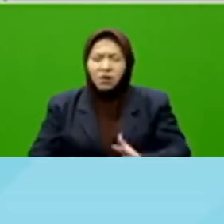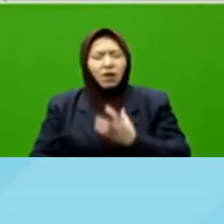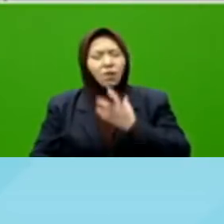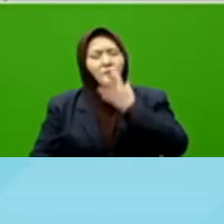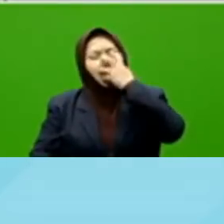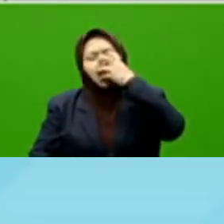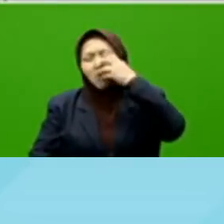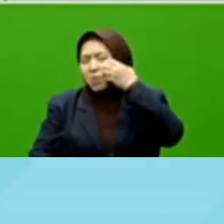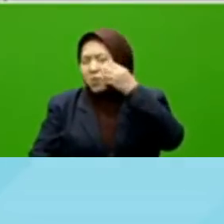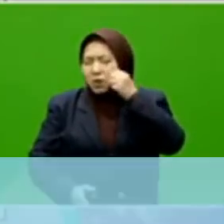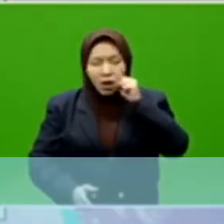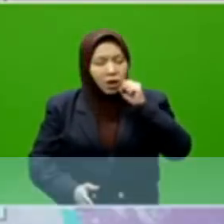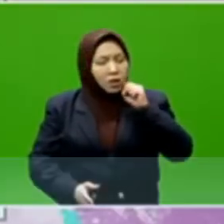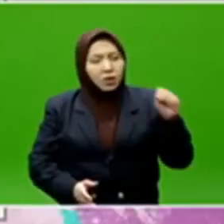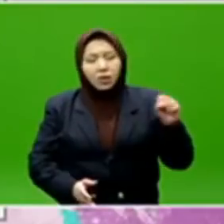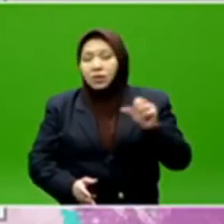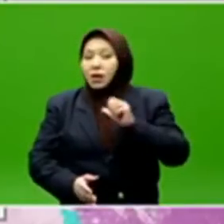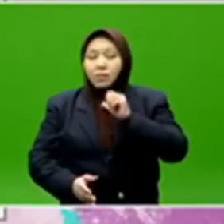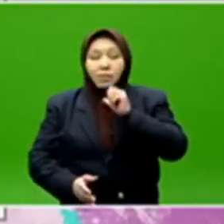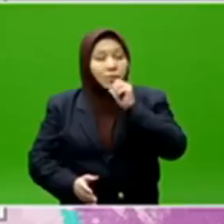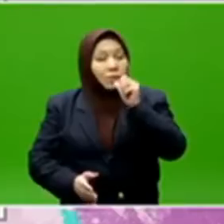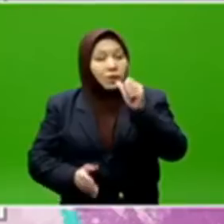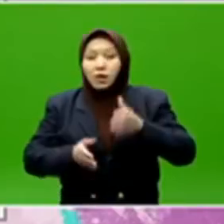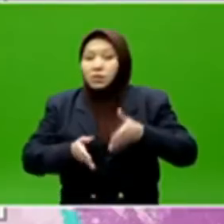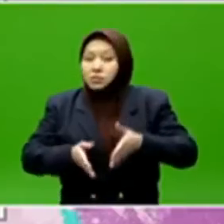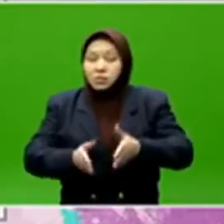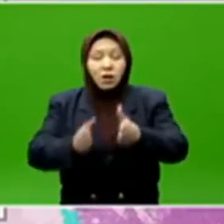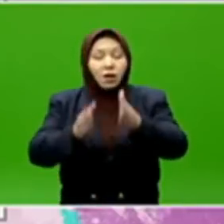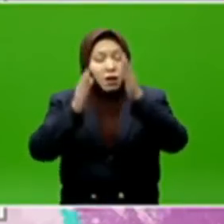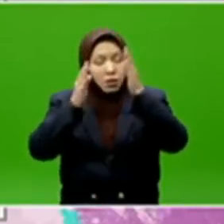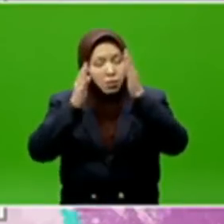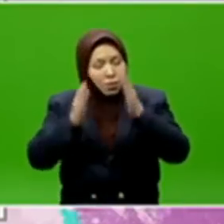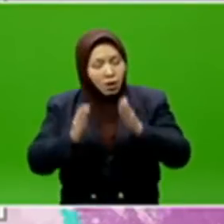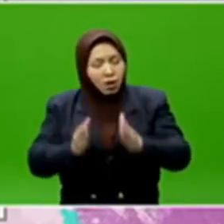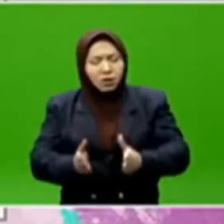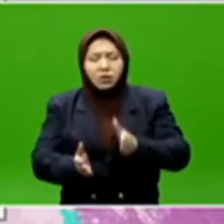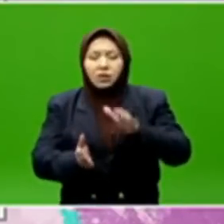المغضوب عليهم ولا